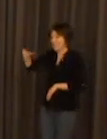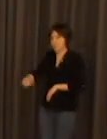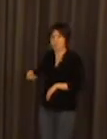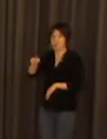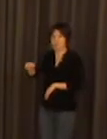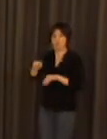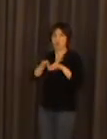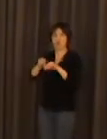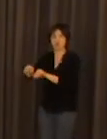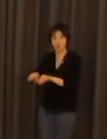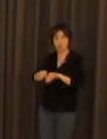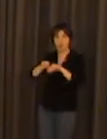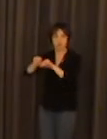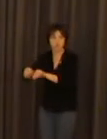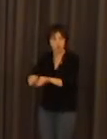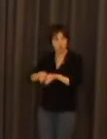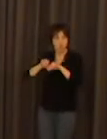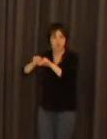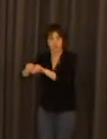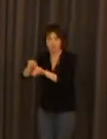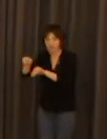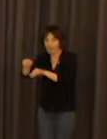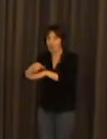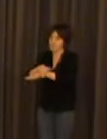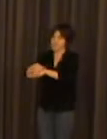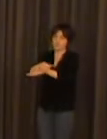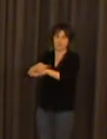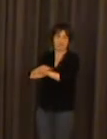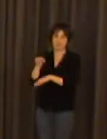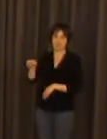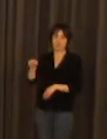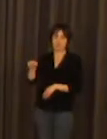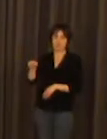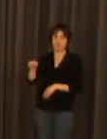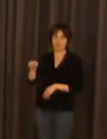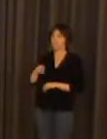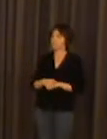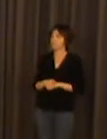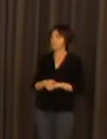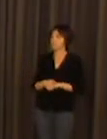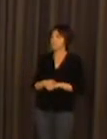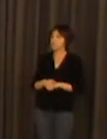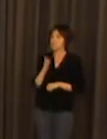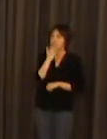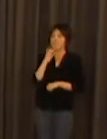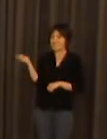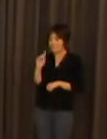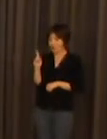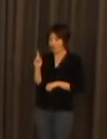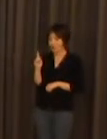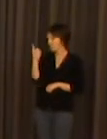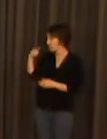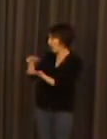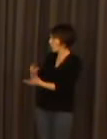important de les llengües. És la base, és la condició sense la qual una llengua no sobreviu. Si